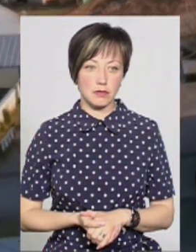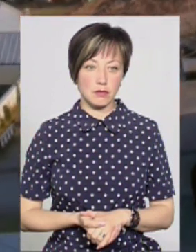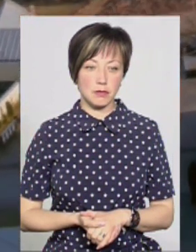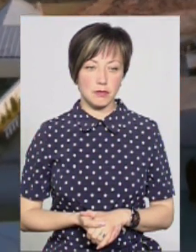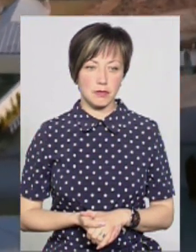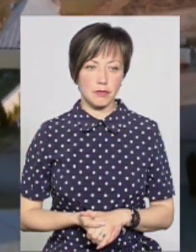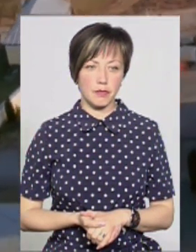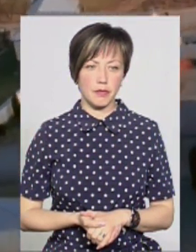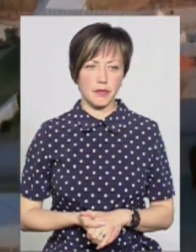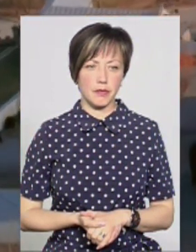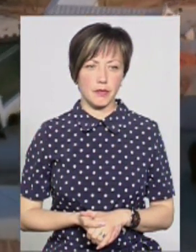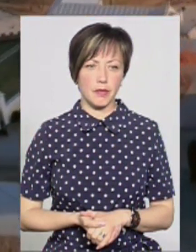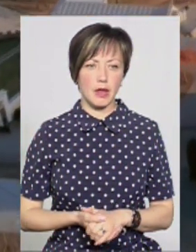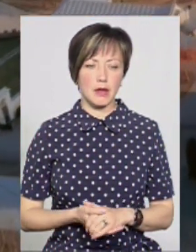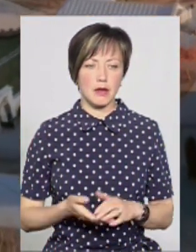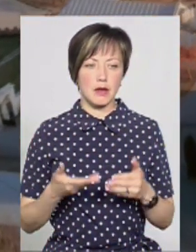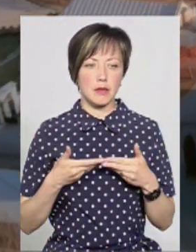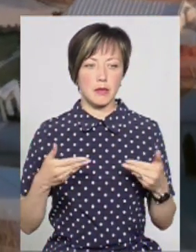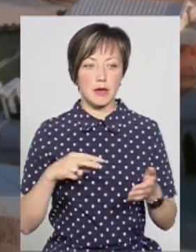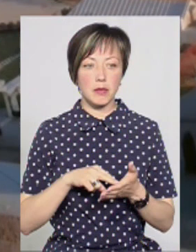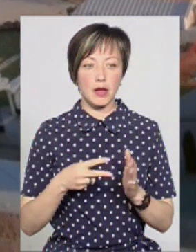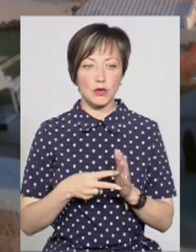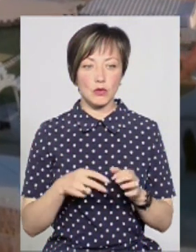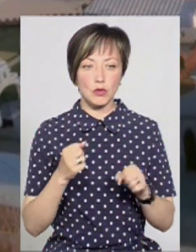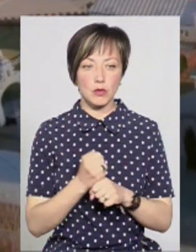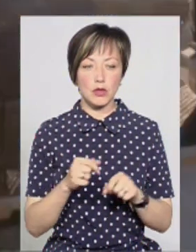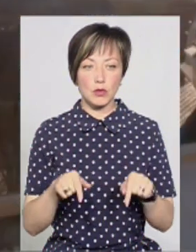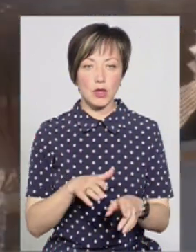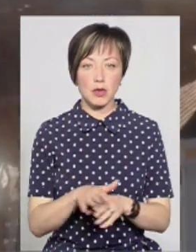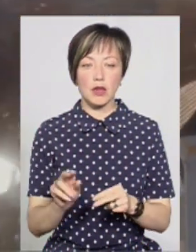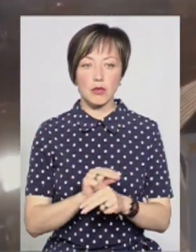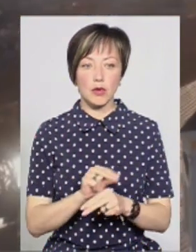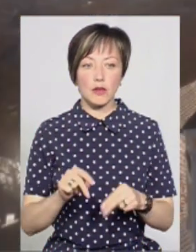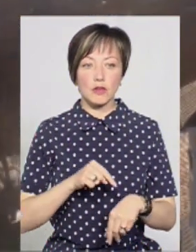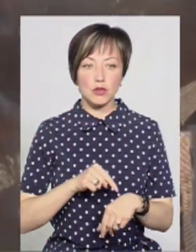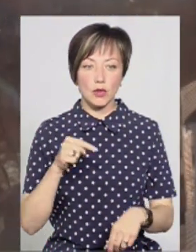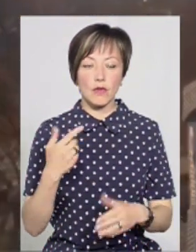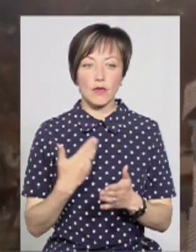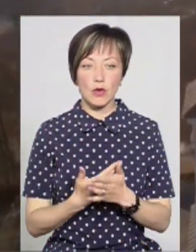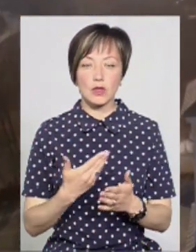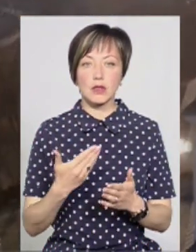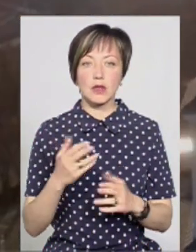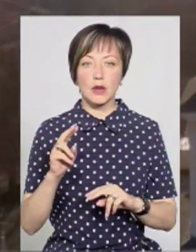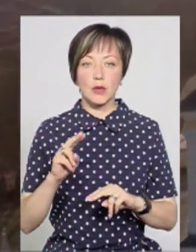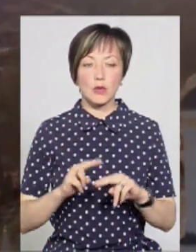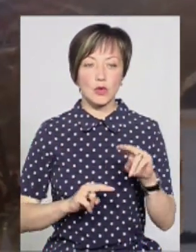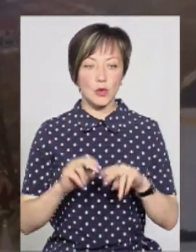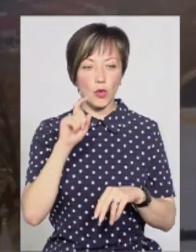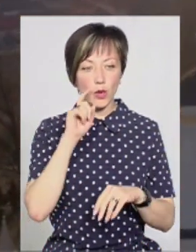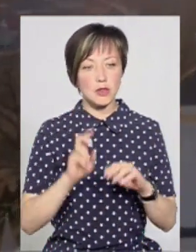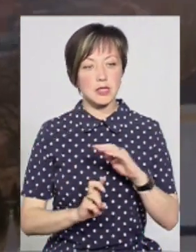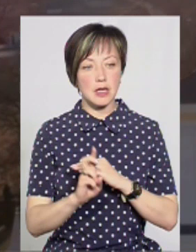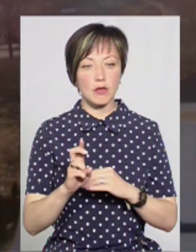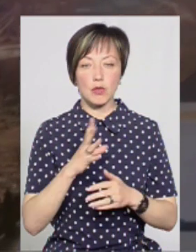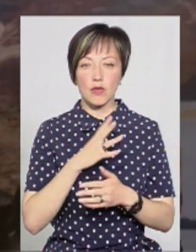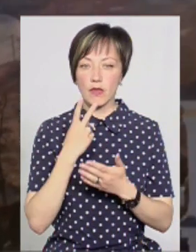також плануємо до жовтня місяця тут зробити капітальний ремонт для того, щоб відчулося, щоб от будуємо українську церкву, щоб дійсно було